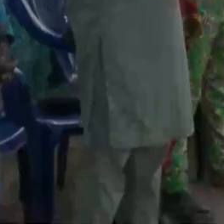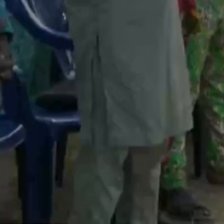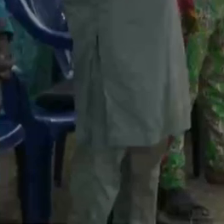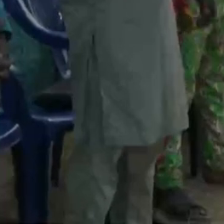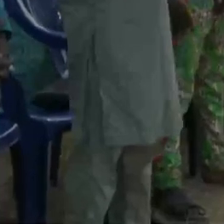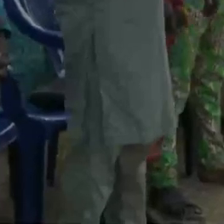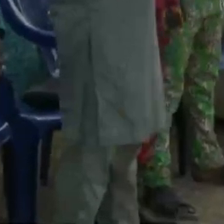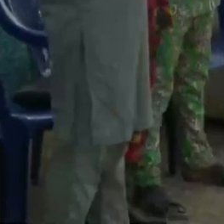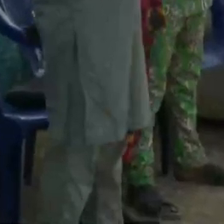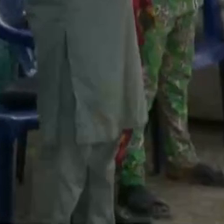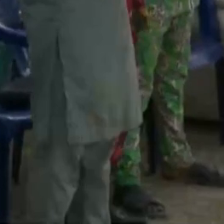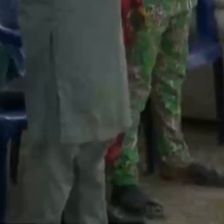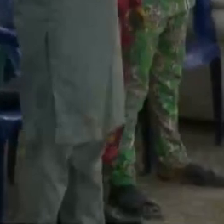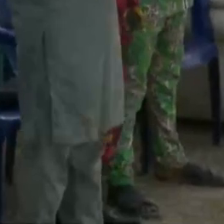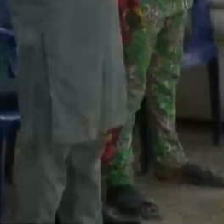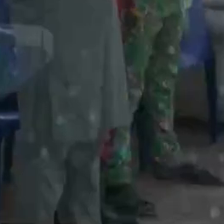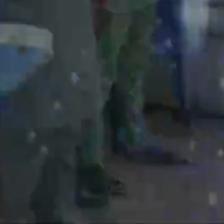Amen.